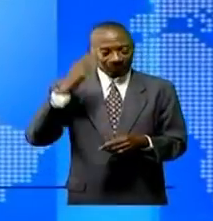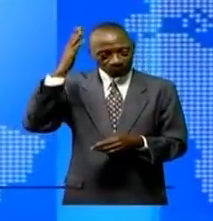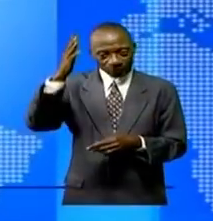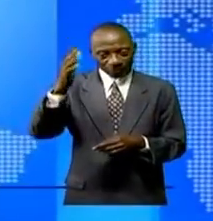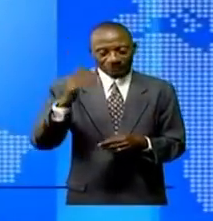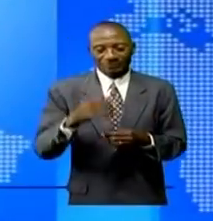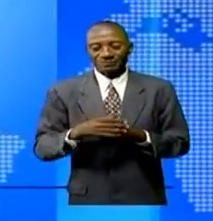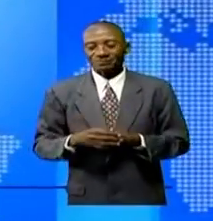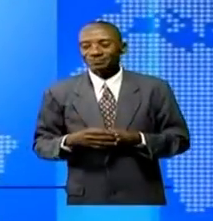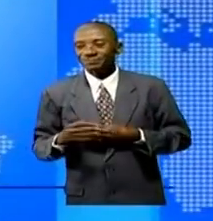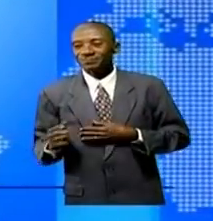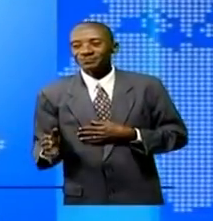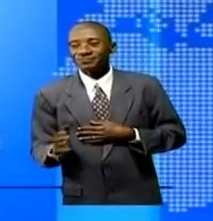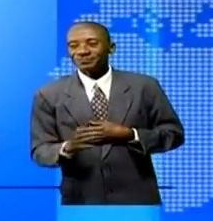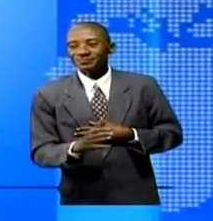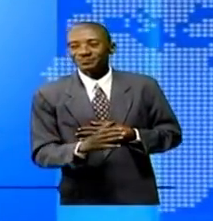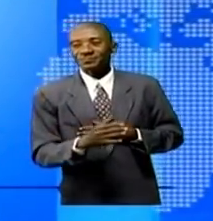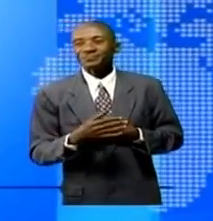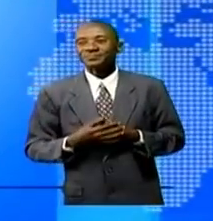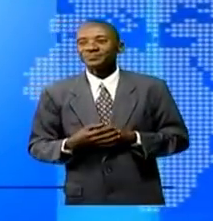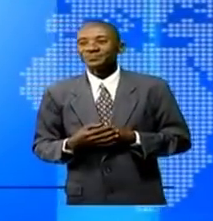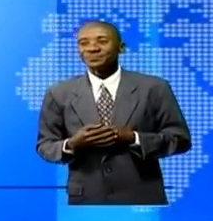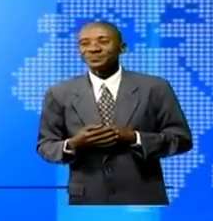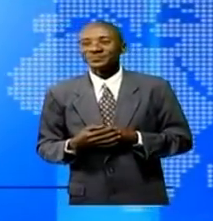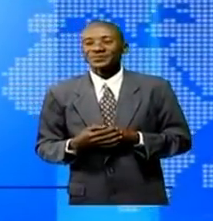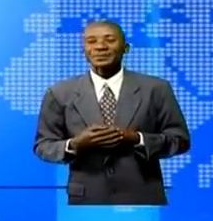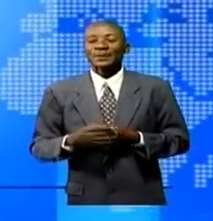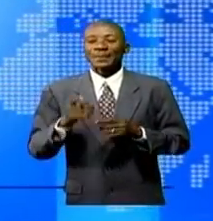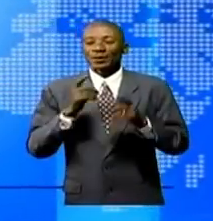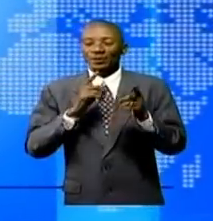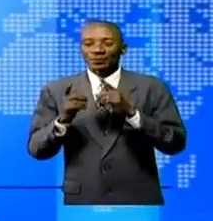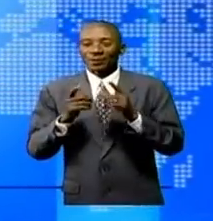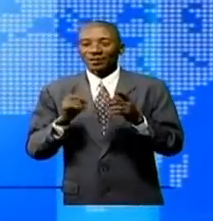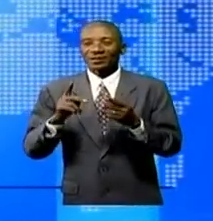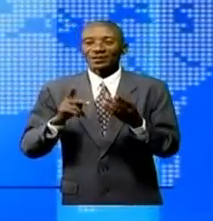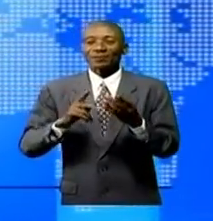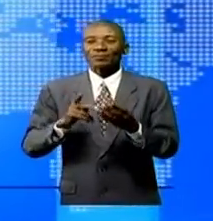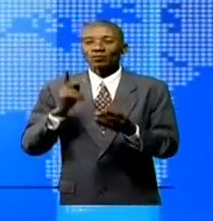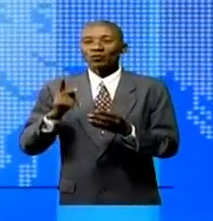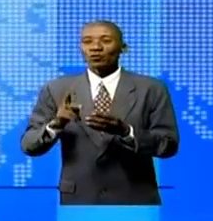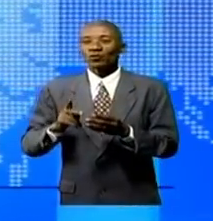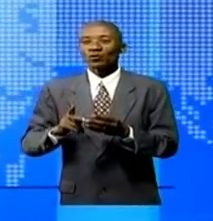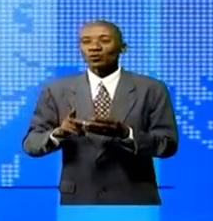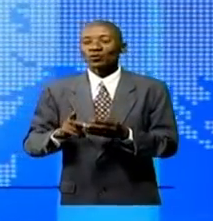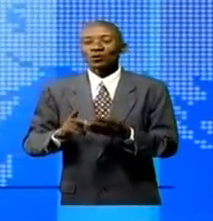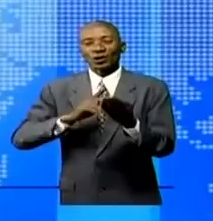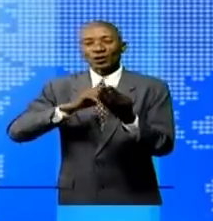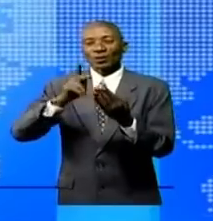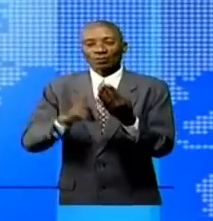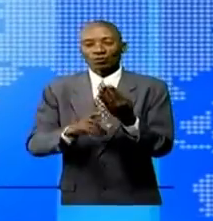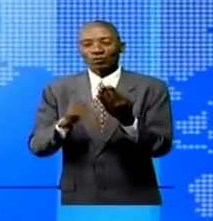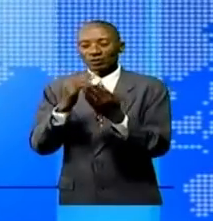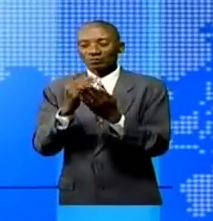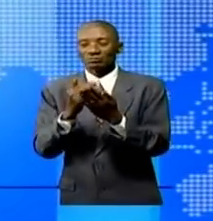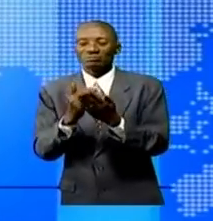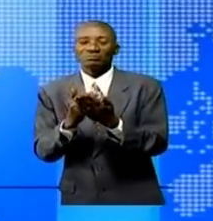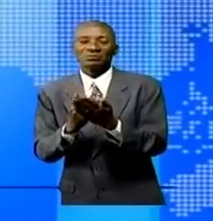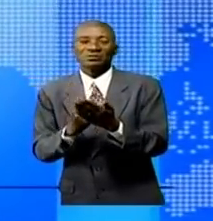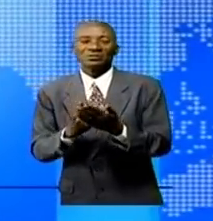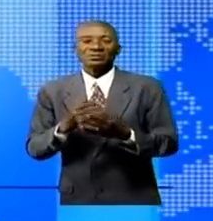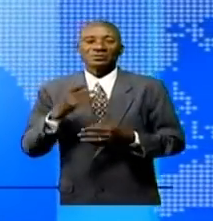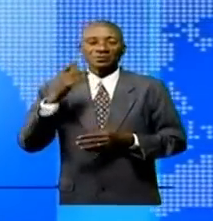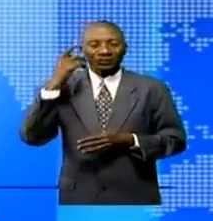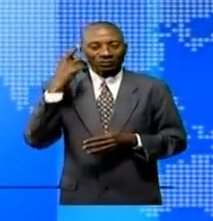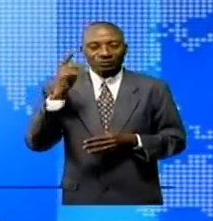Je l'ai dit dans les titres, 9 mois après la proclamation de l'état de siège dans la province de l'Ituri, plusieurs infrastructures détruites par des miliciens